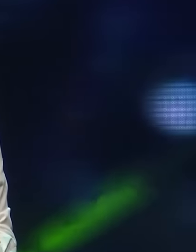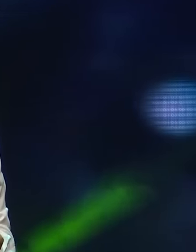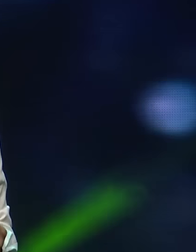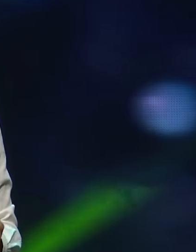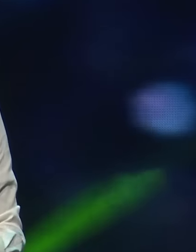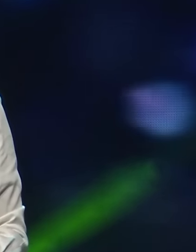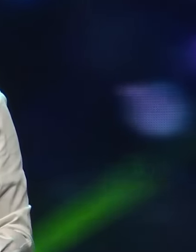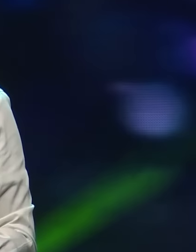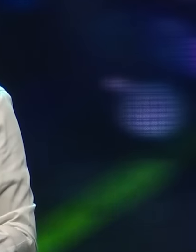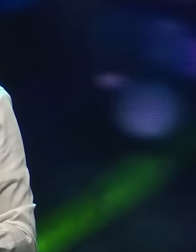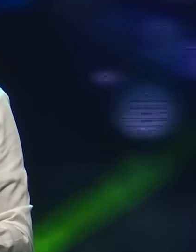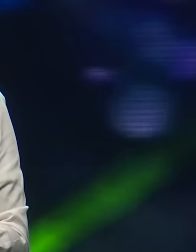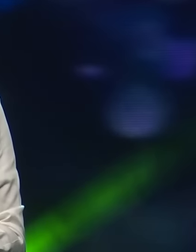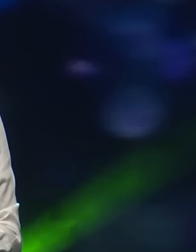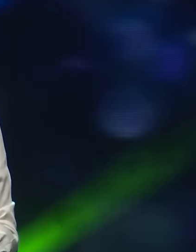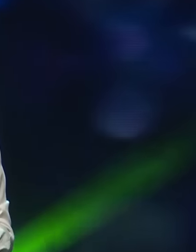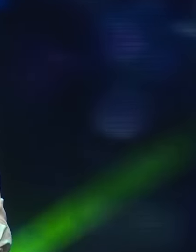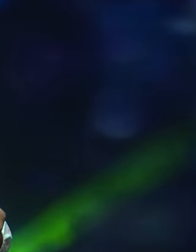Tetap tersenyum